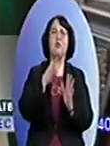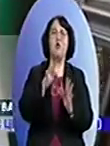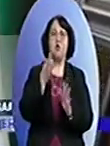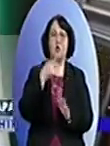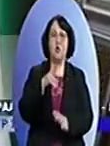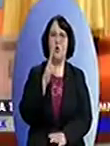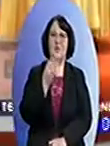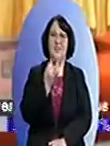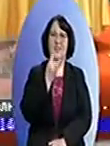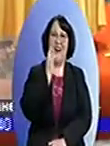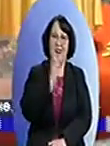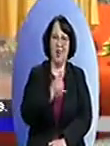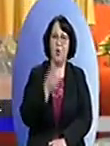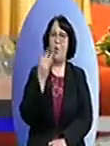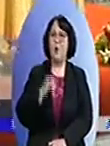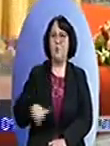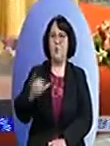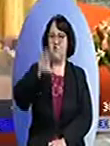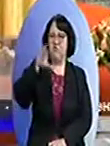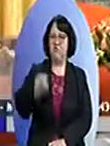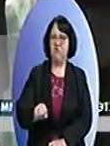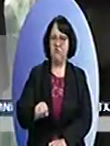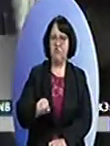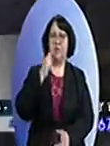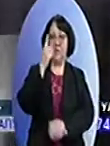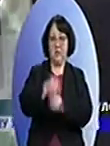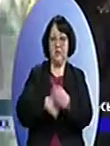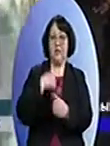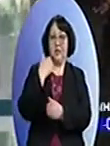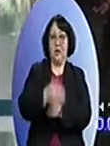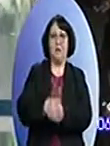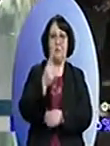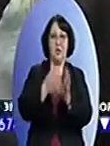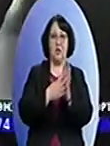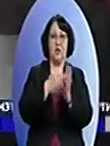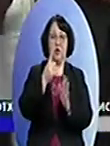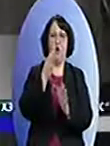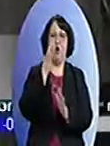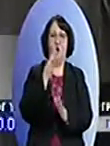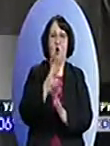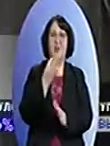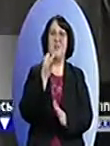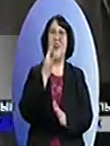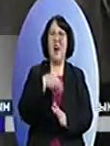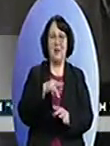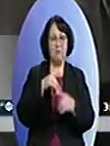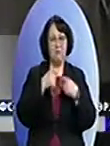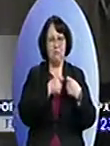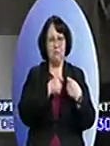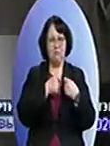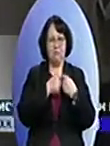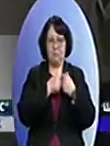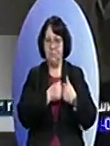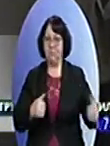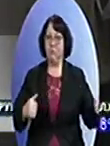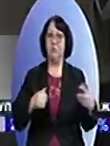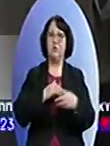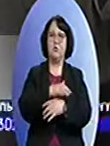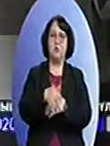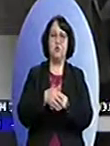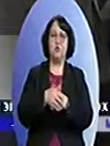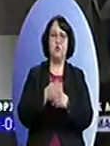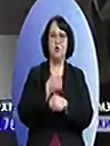улс Кувейтийг эзлэн улмаар нэг жилийн дараа 1991 онд Иракийн эзлэн түрэмгийллээс чөлөөлөгдсөн тогтсон